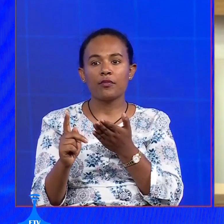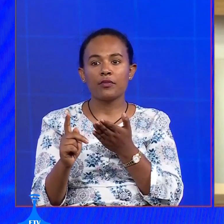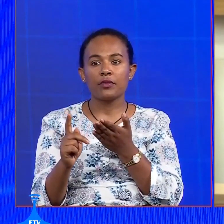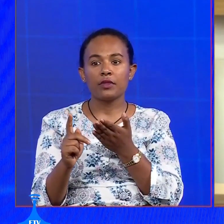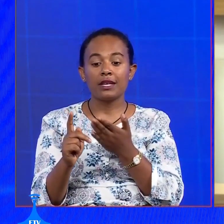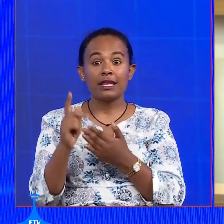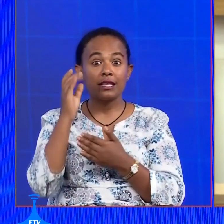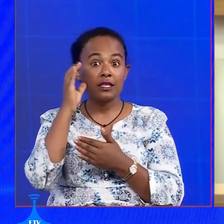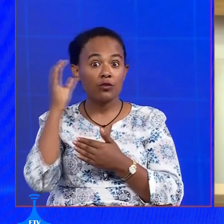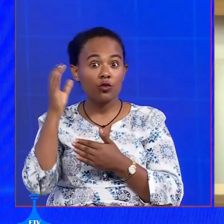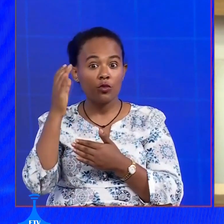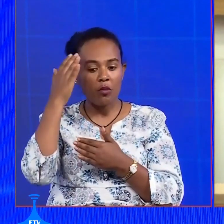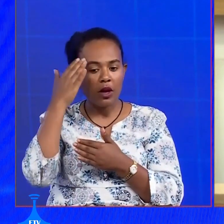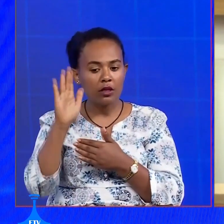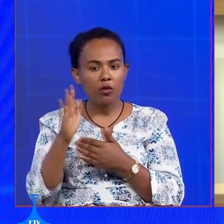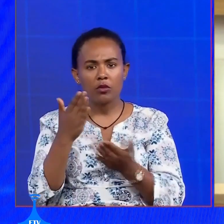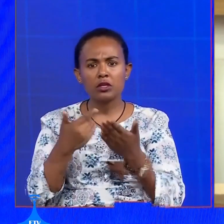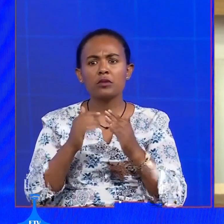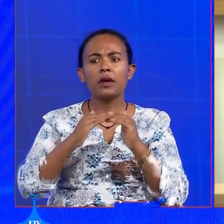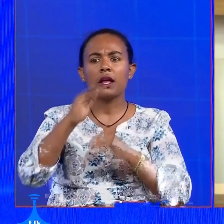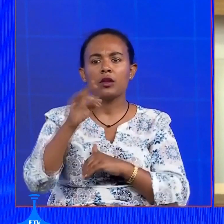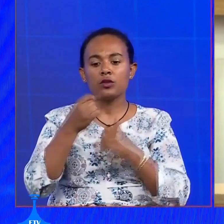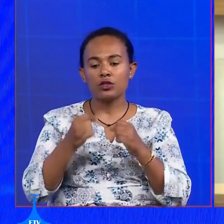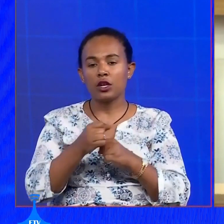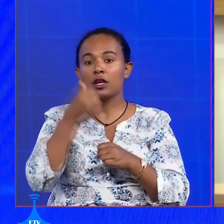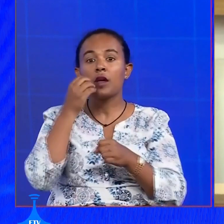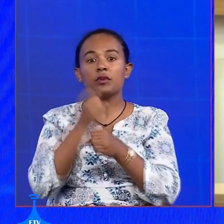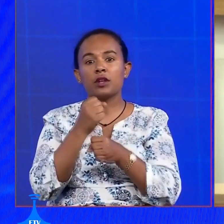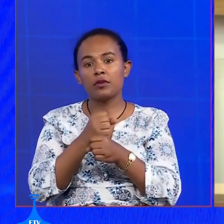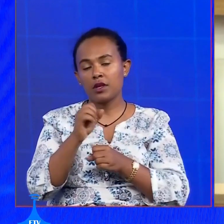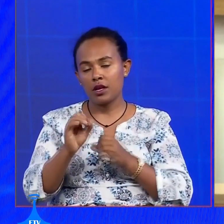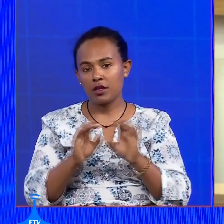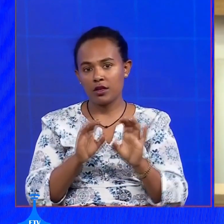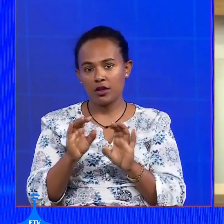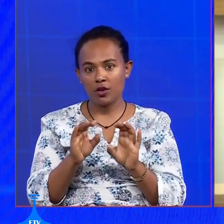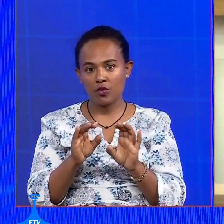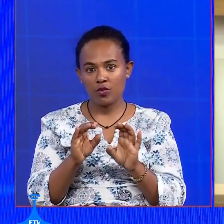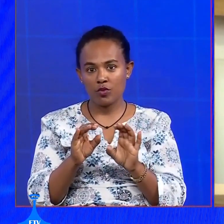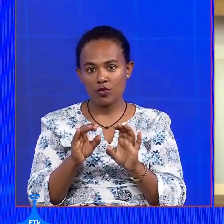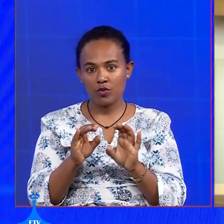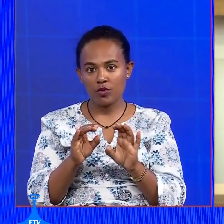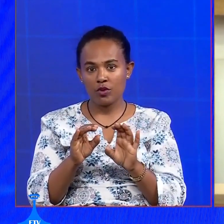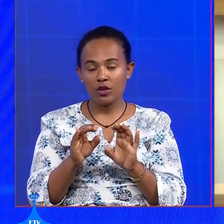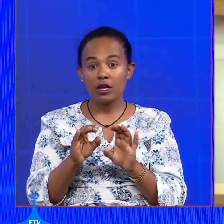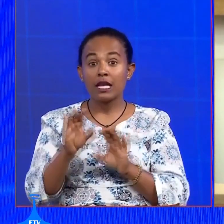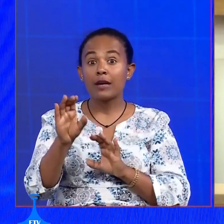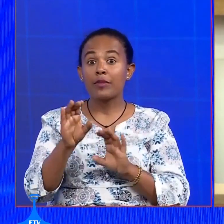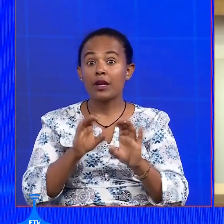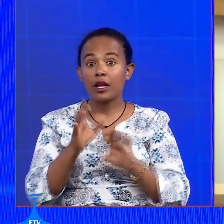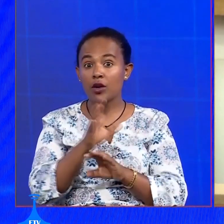تسمتو بمايت تاوك منالبات كذيبا لايم لوني چلا ليلة مسرابيت لاي يتدرغا يالو يمننا